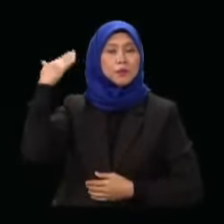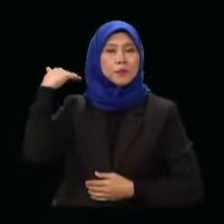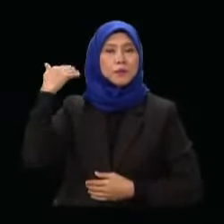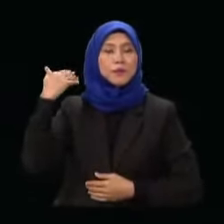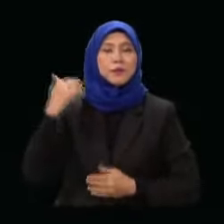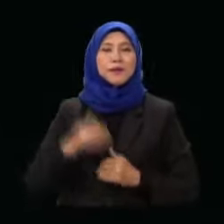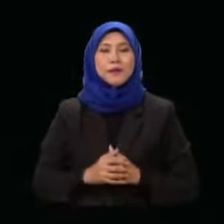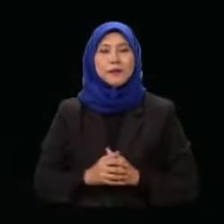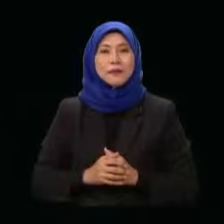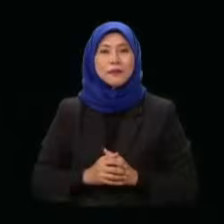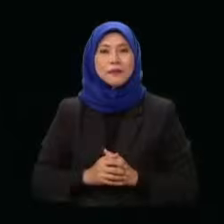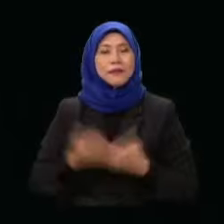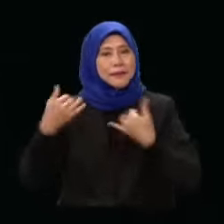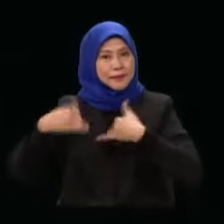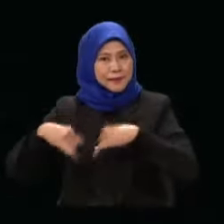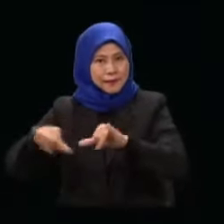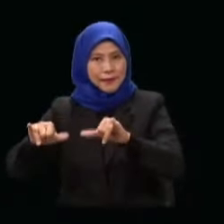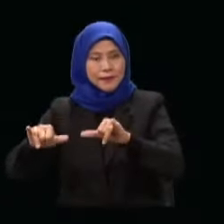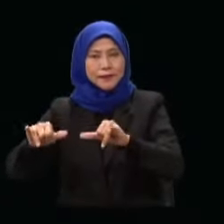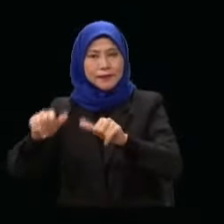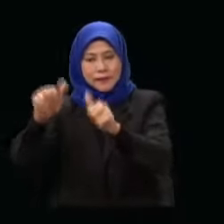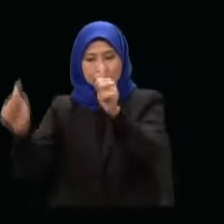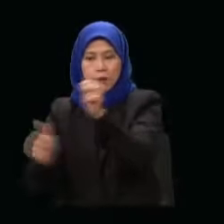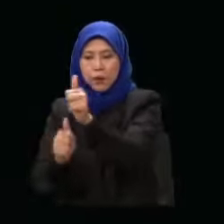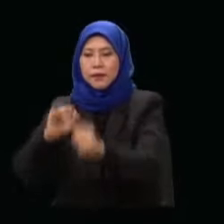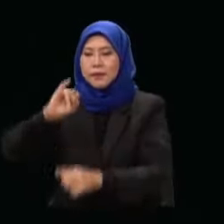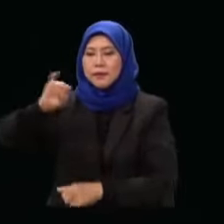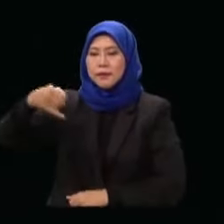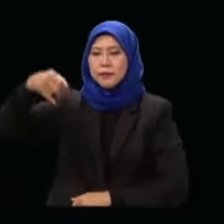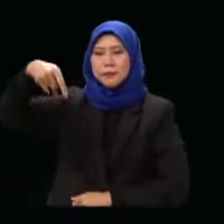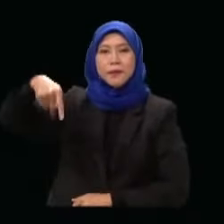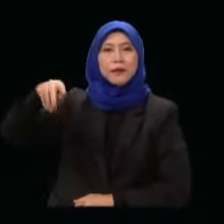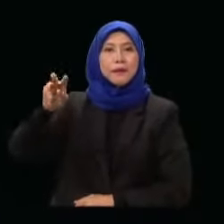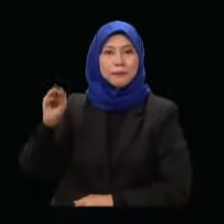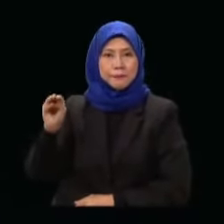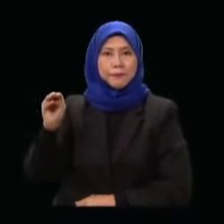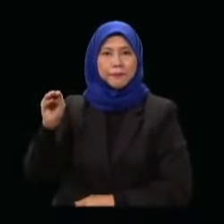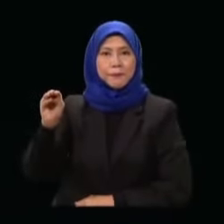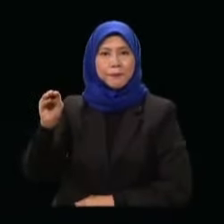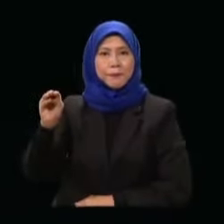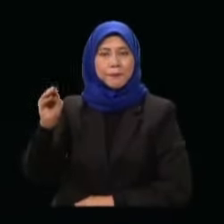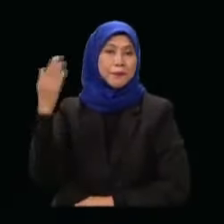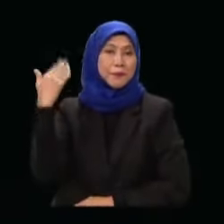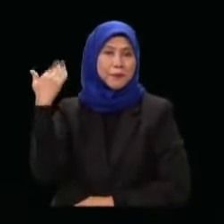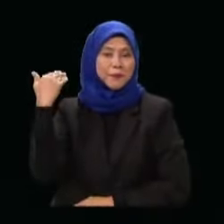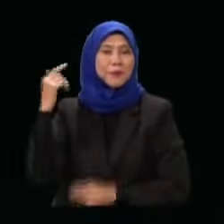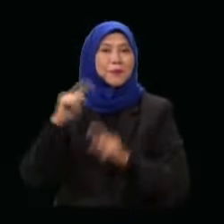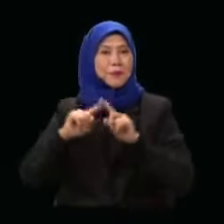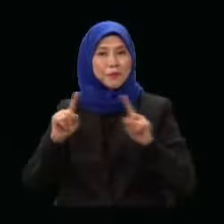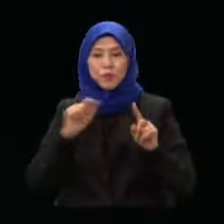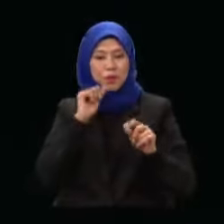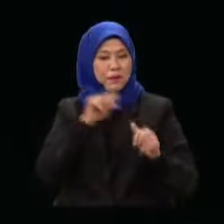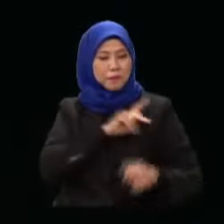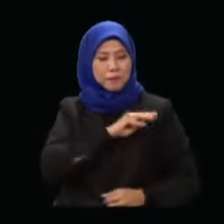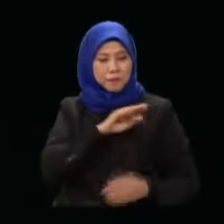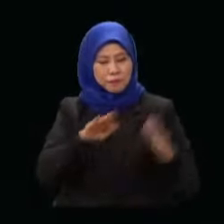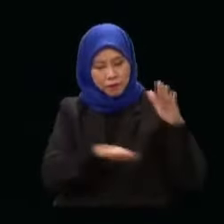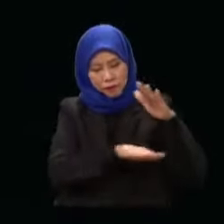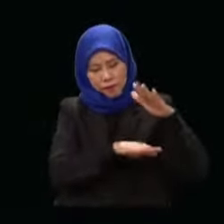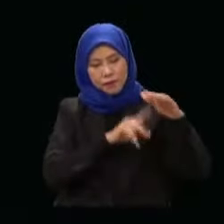sebelum ini dia masih lagi diletakkan di bawah JPM Eh pada waktu itu diletakkan di bawah jpn kalau bukan bahwa Hai